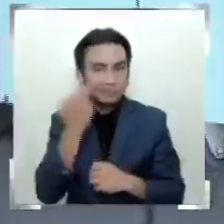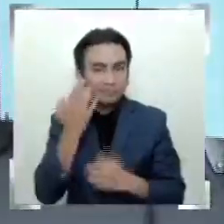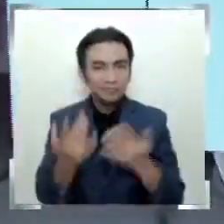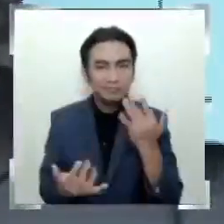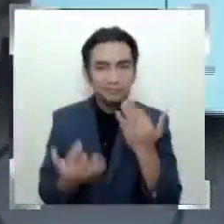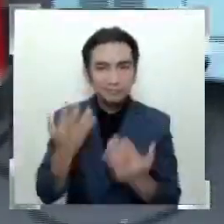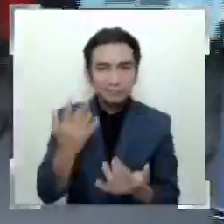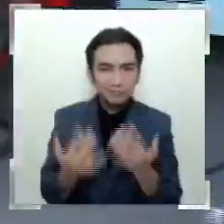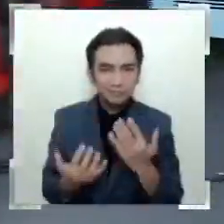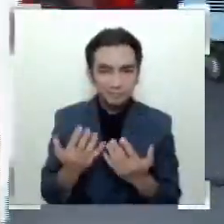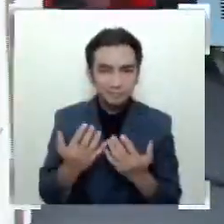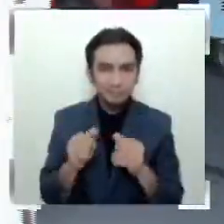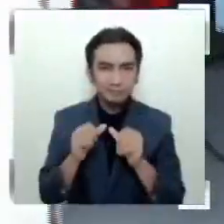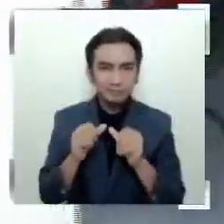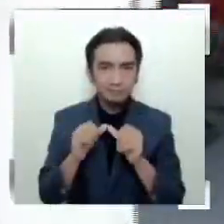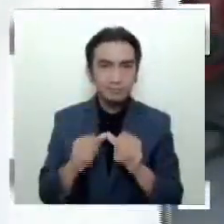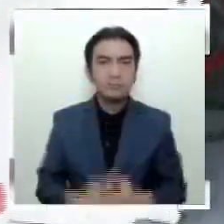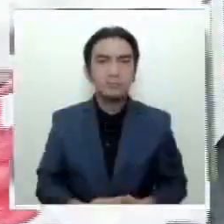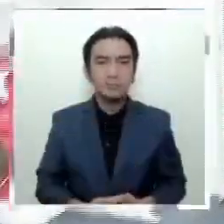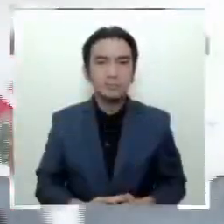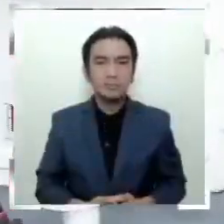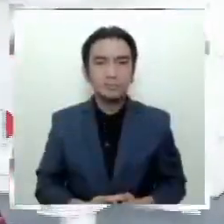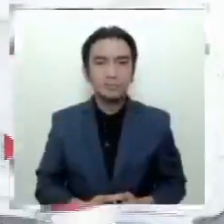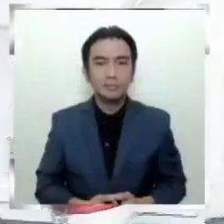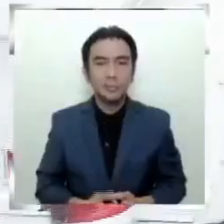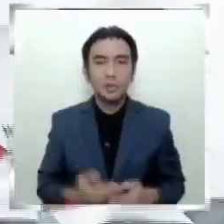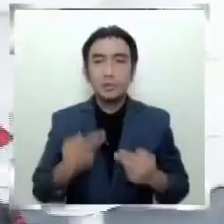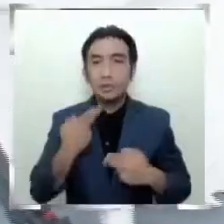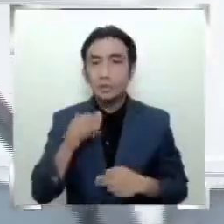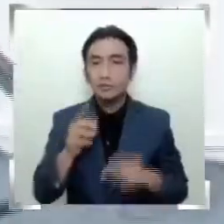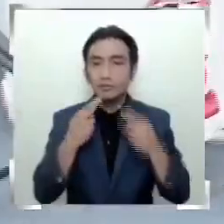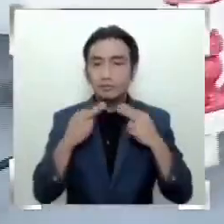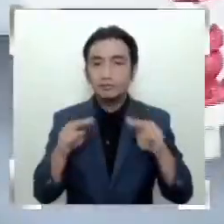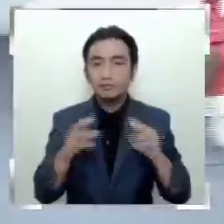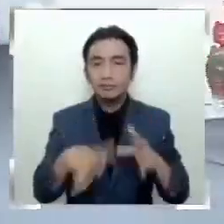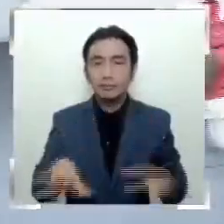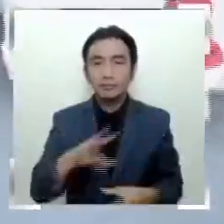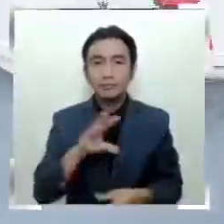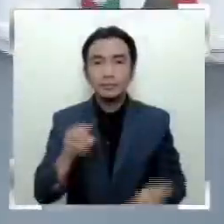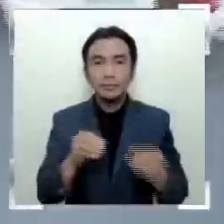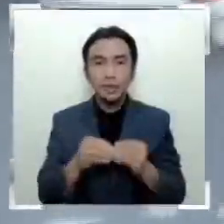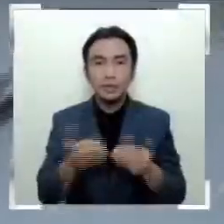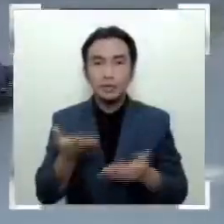sa GMA Integrated News, Marisol Abdurrahman ang inyong saksi.